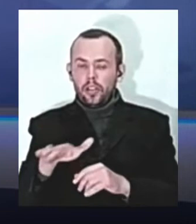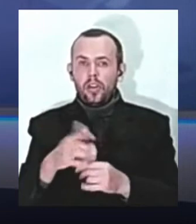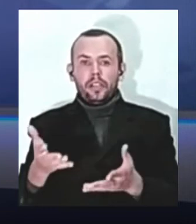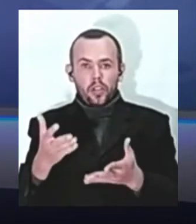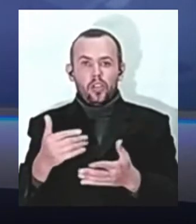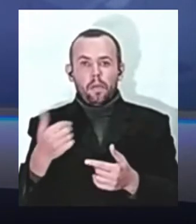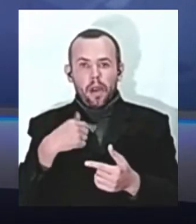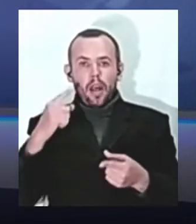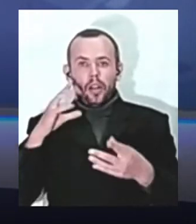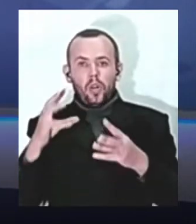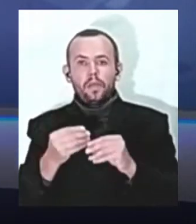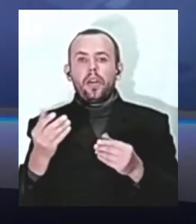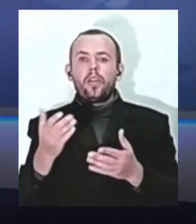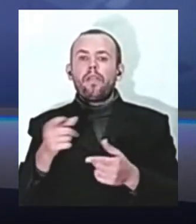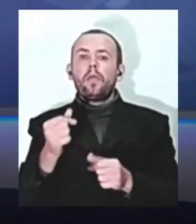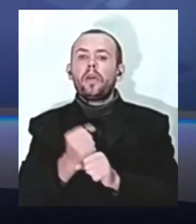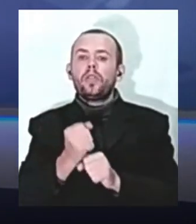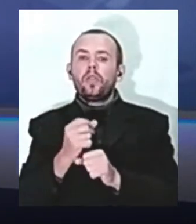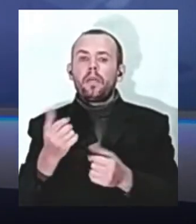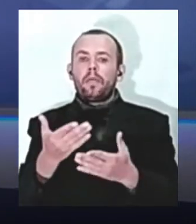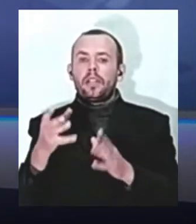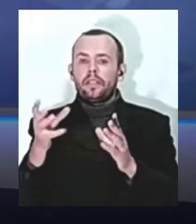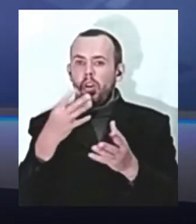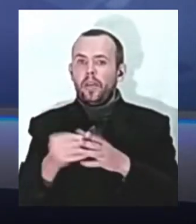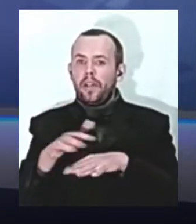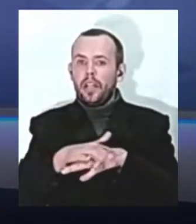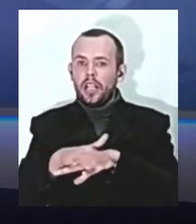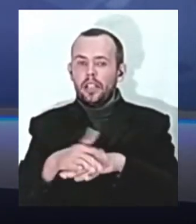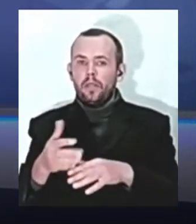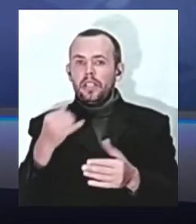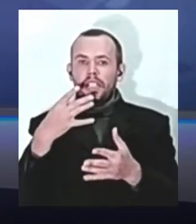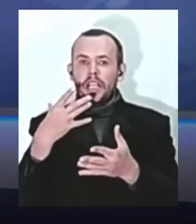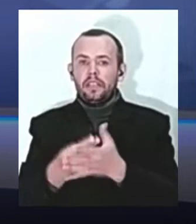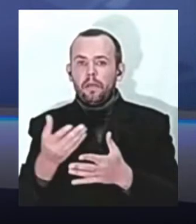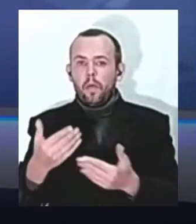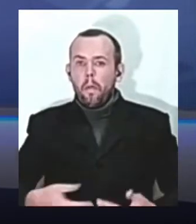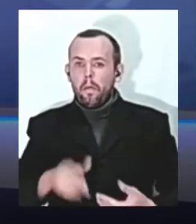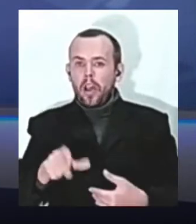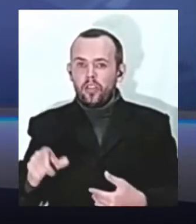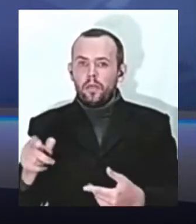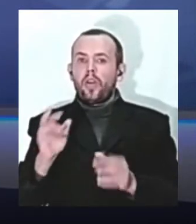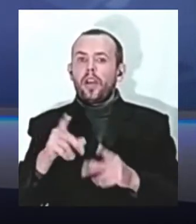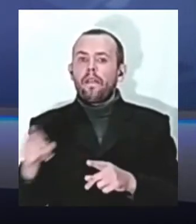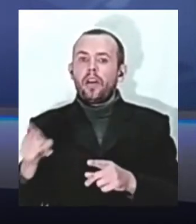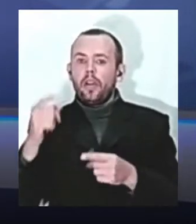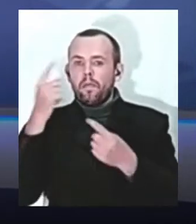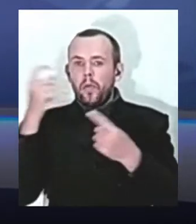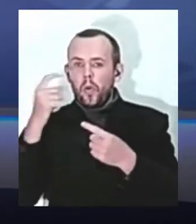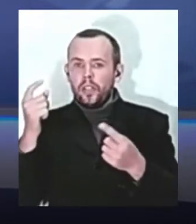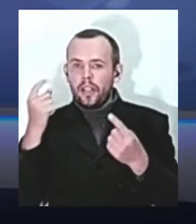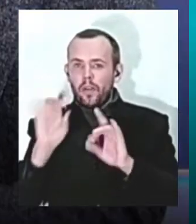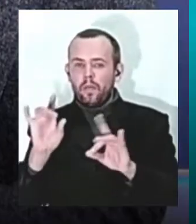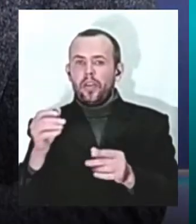яким чином вони працюють, наприклад, зі своїм населенням, зі своїми мешканцями, як вони публікують цю інформацію, як вони самостійно